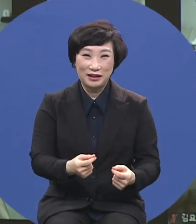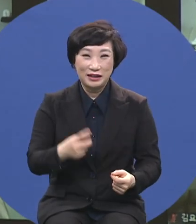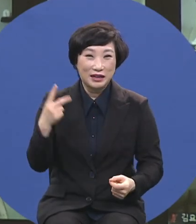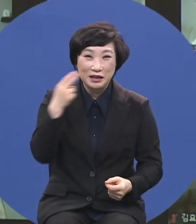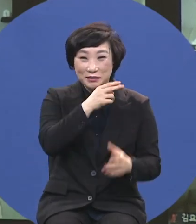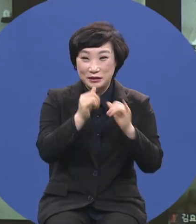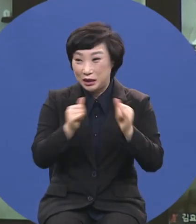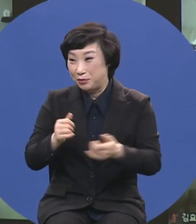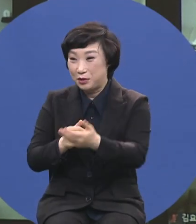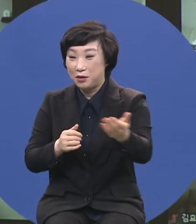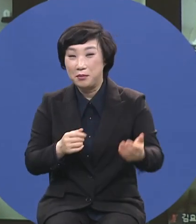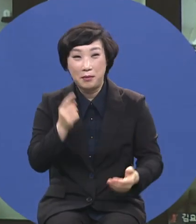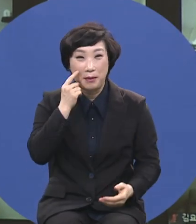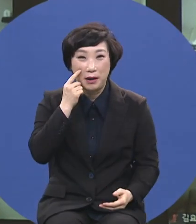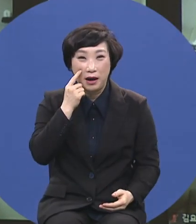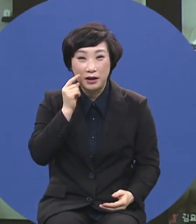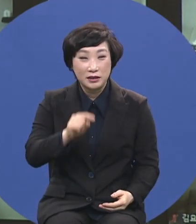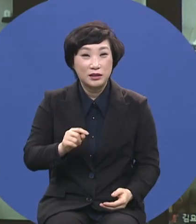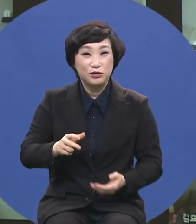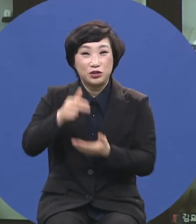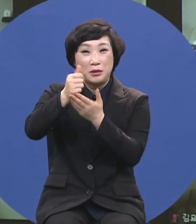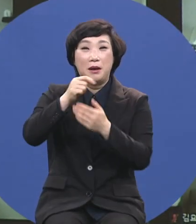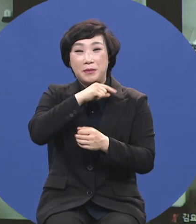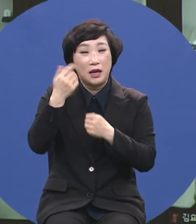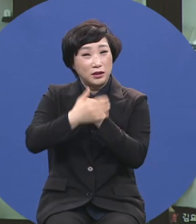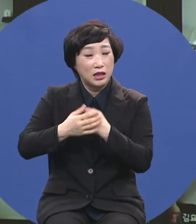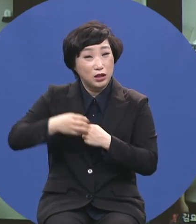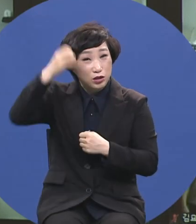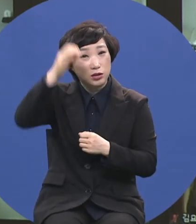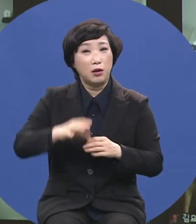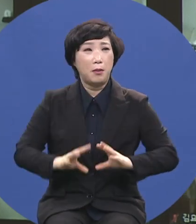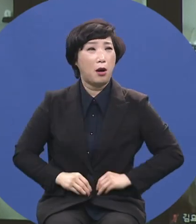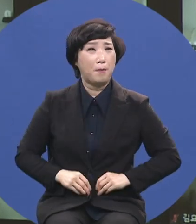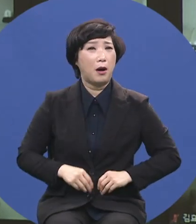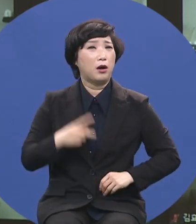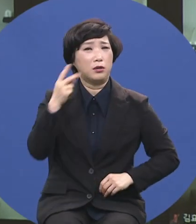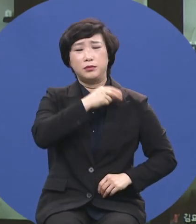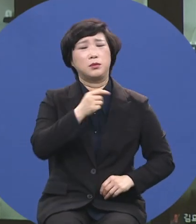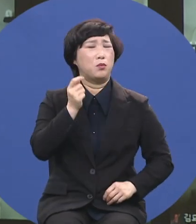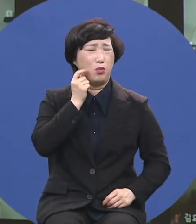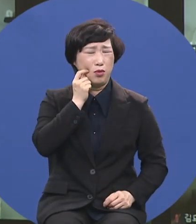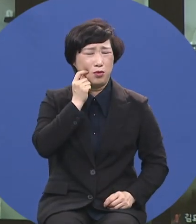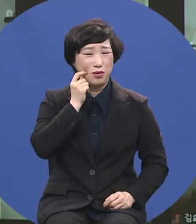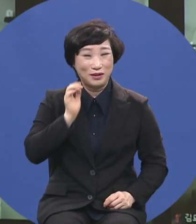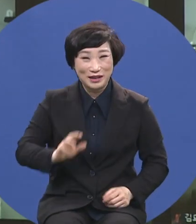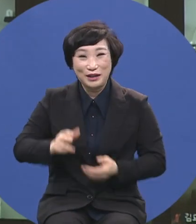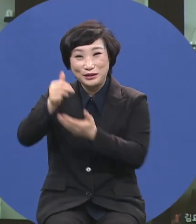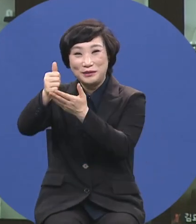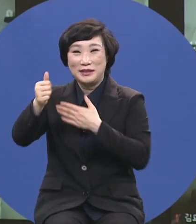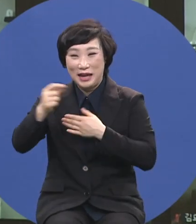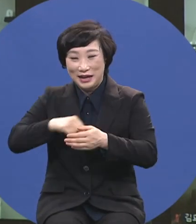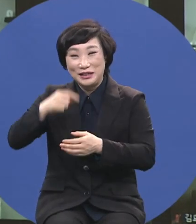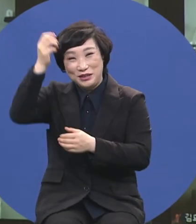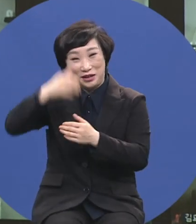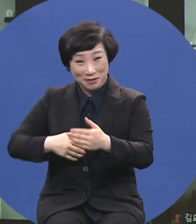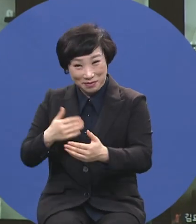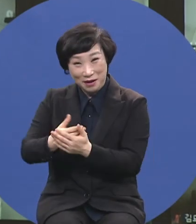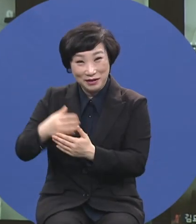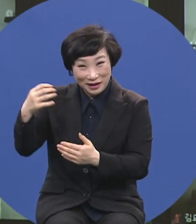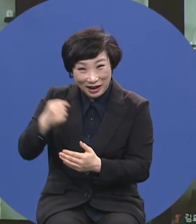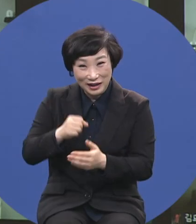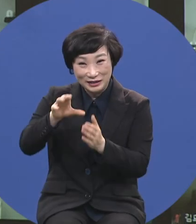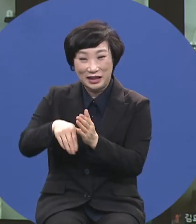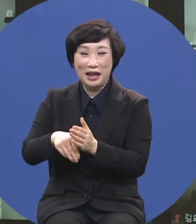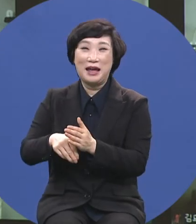금식하는 사람들이 이거 잊어버리면 배고파도 금식 못하는 거예요. 그 주님이 내 안에 영적인 배부름을 가졌을